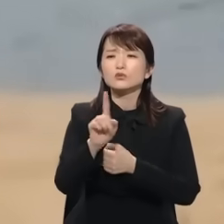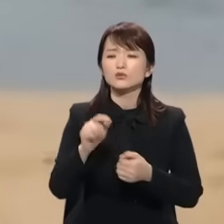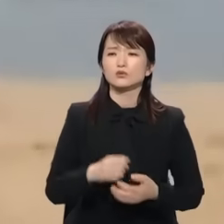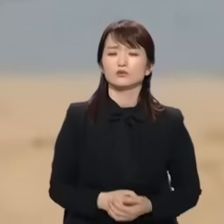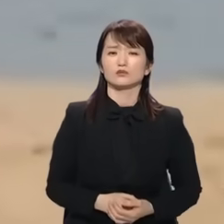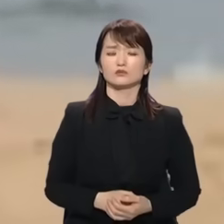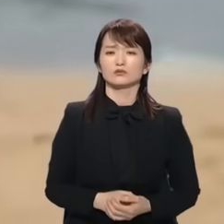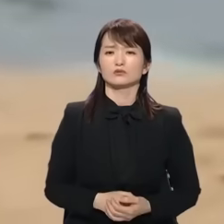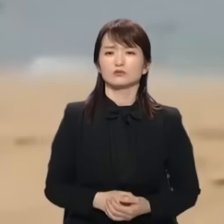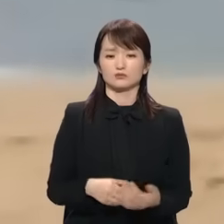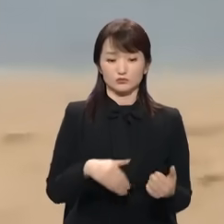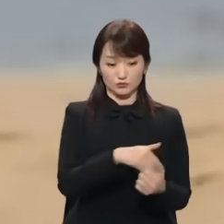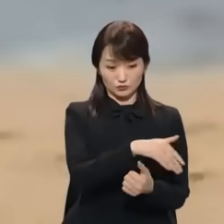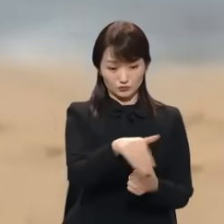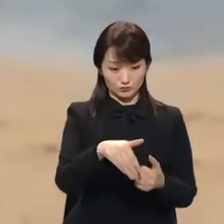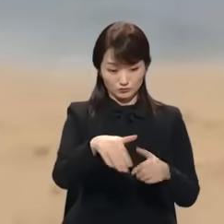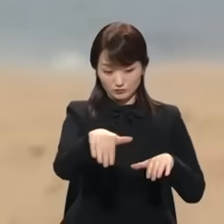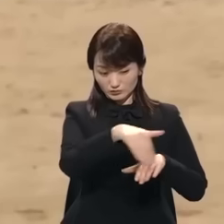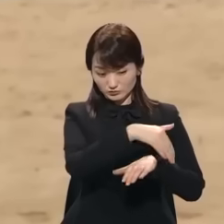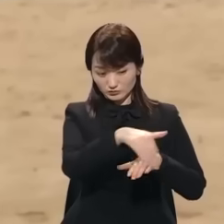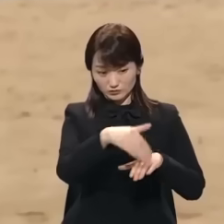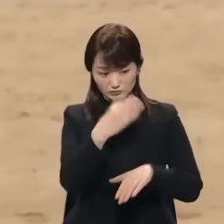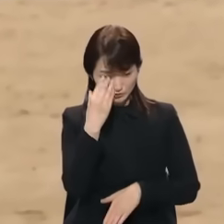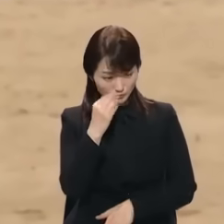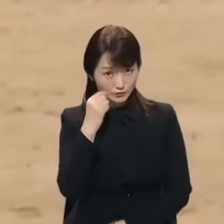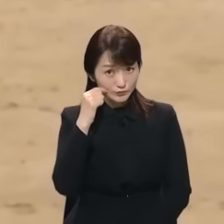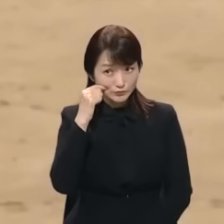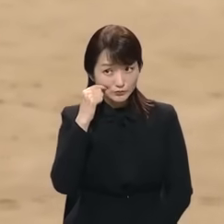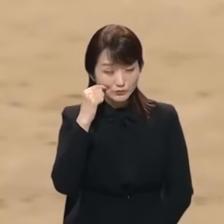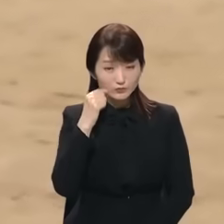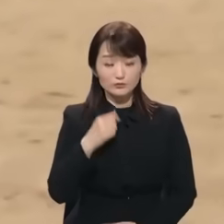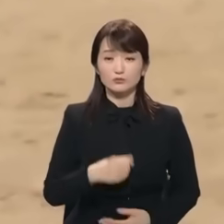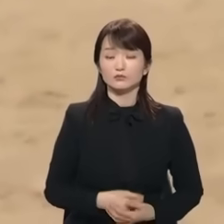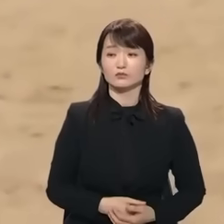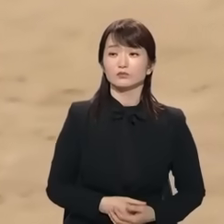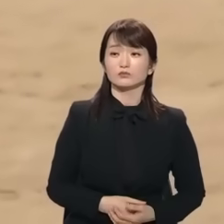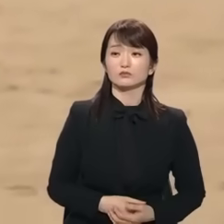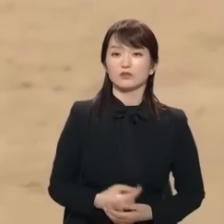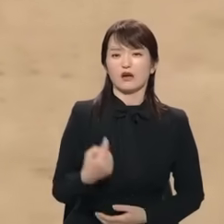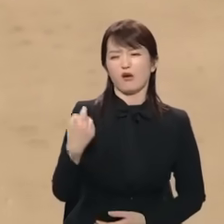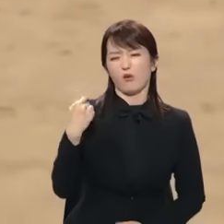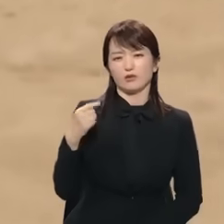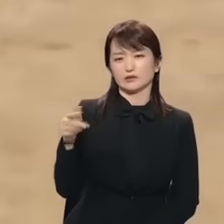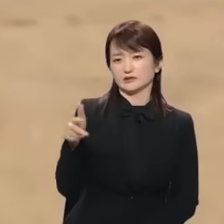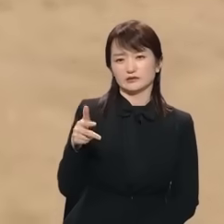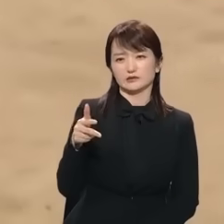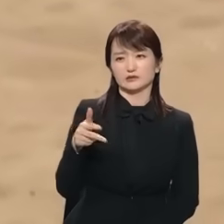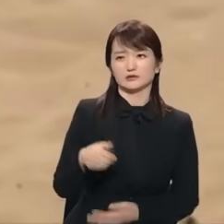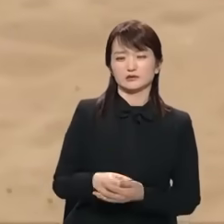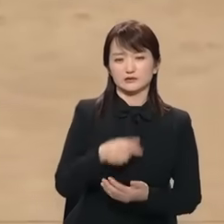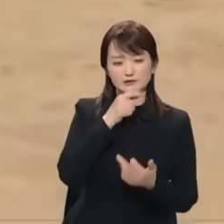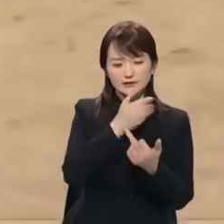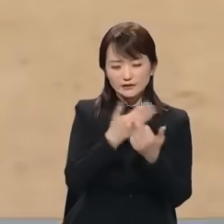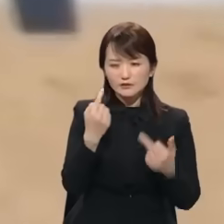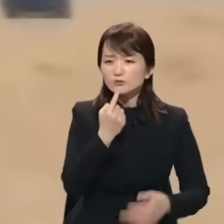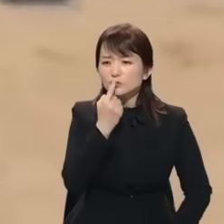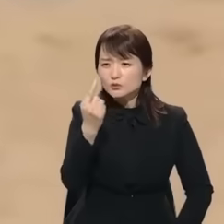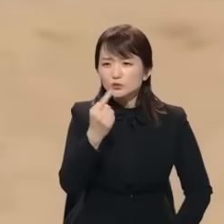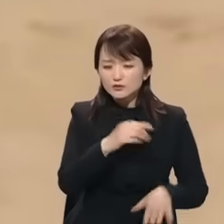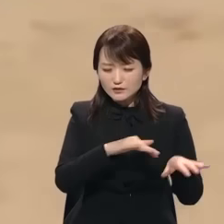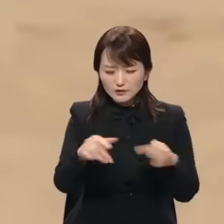오가는 사람들이 눈에 아예 안 들어오는 걸까요 저 양상이 어제 치킨 겁니다 어제 강원대 속초회